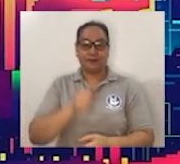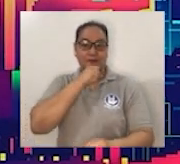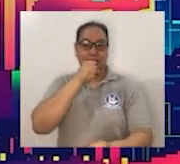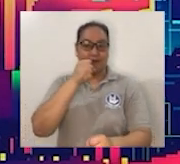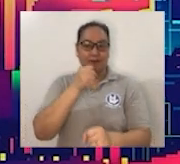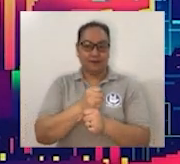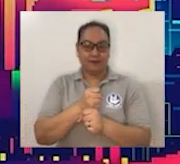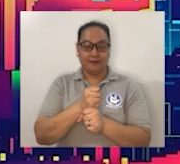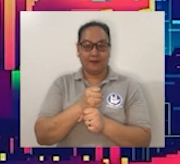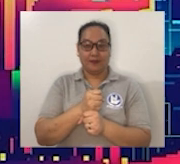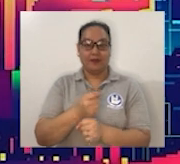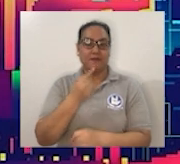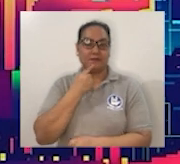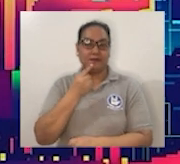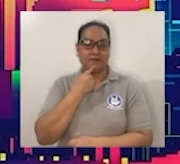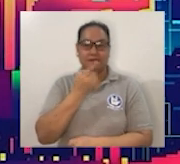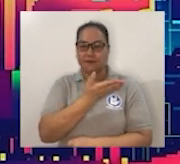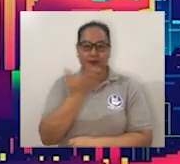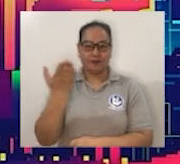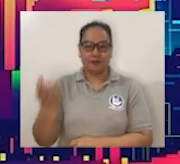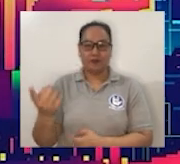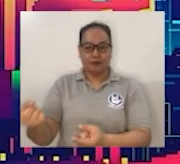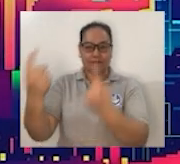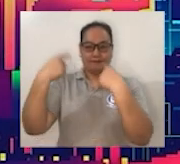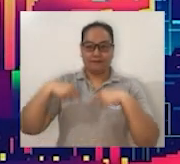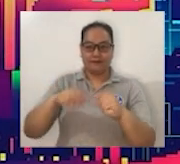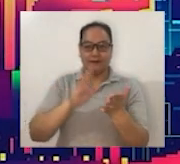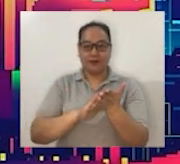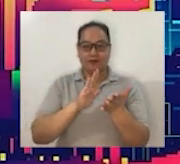Sigurado ako na miss nyo nang pumasok sa paaralan.